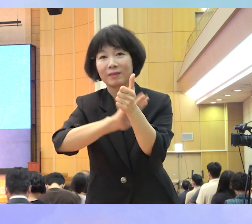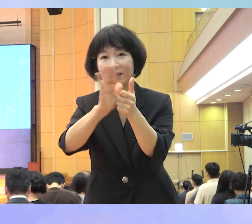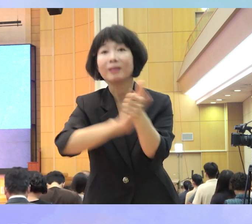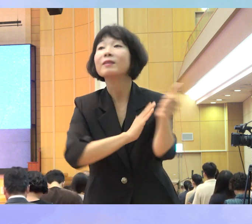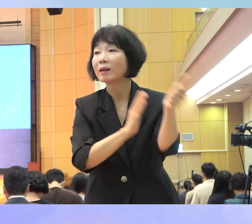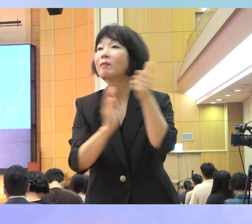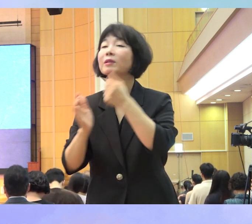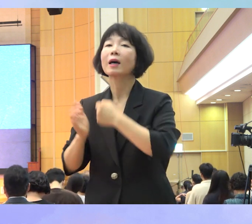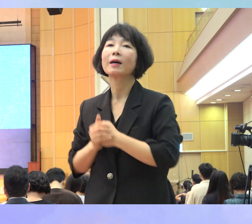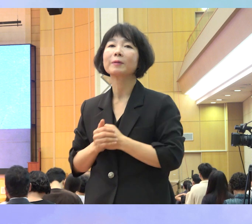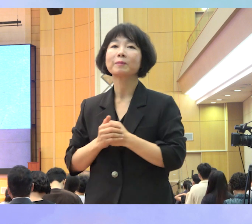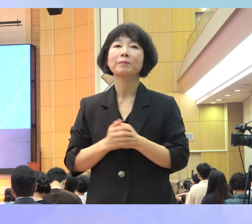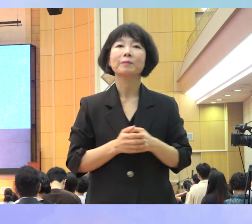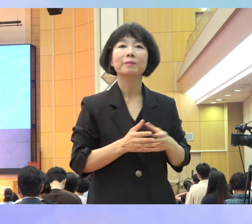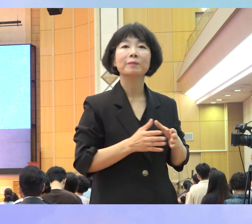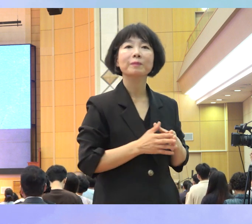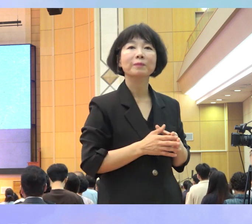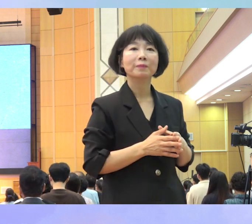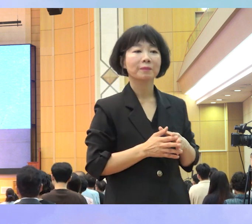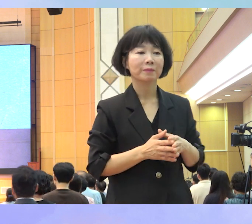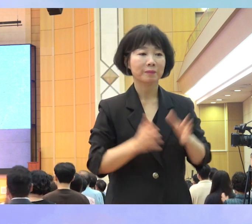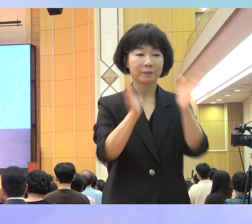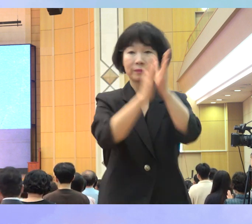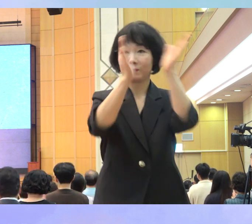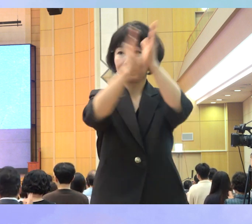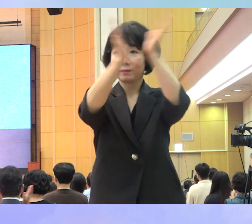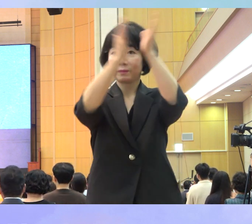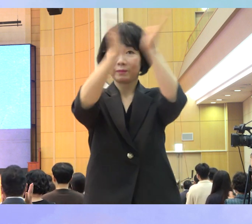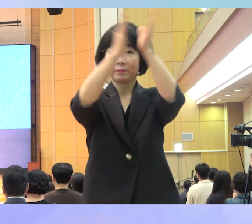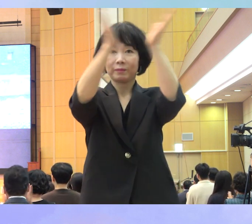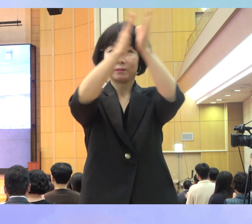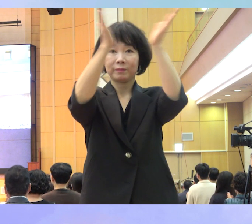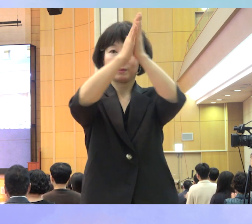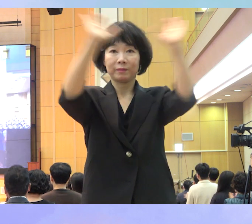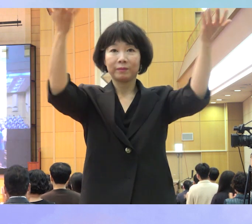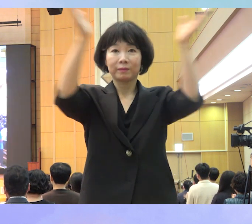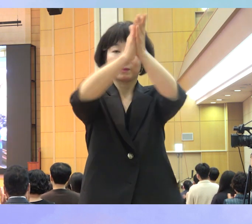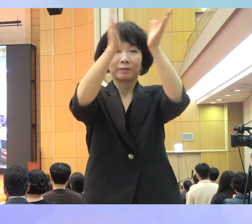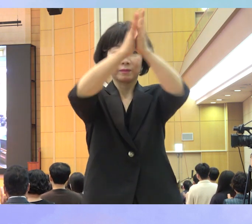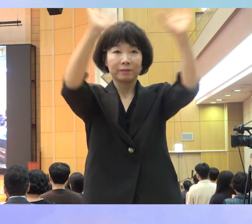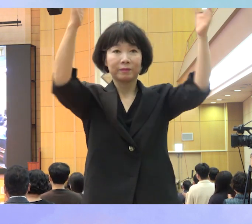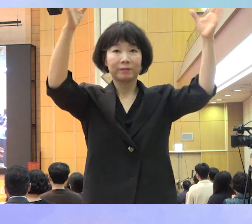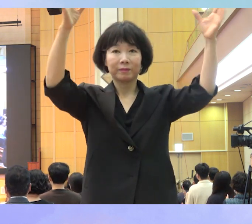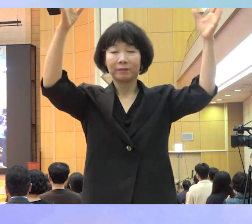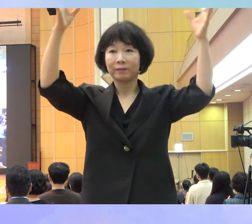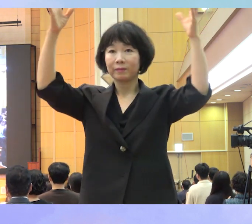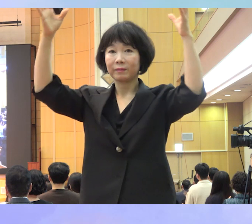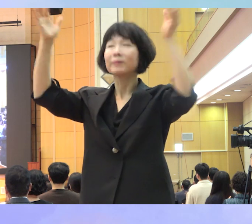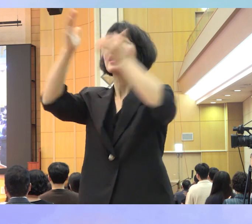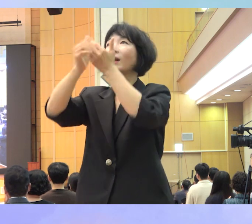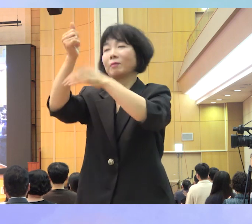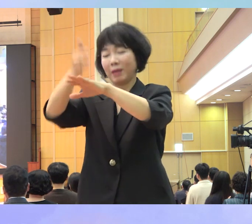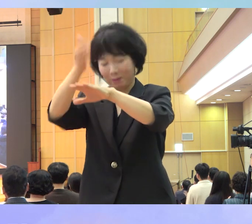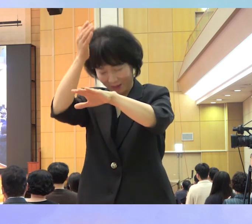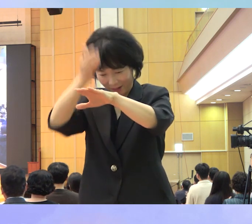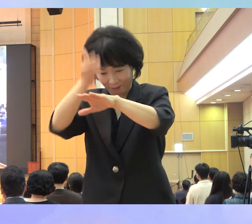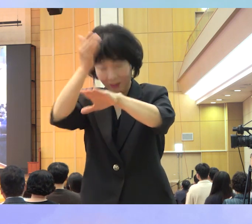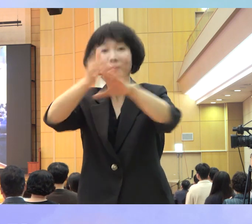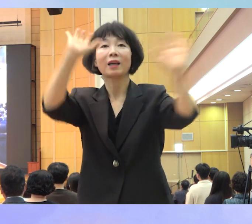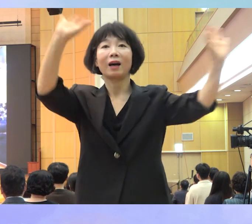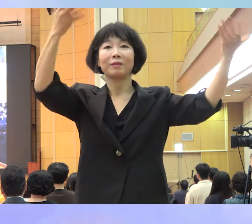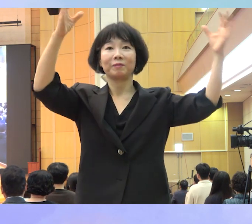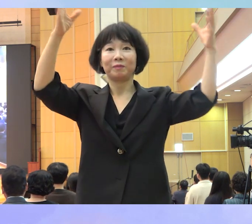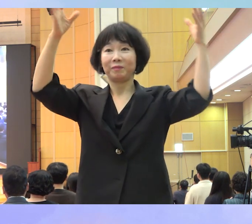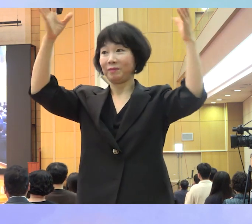감사의 마음을 담아서 우리 주님께 박수를 한번 올려드리겠습니다. 주님 감사합니다. 주님 감사합니다. 그리고 우리 옆에